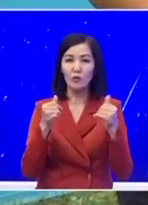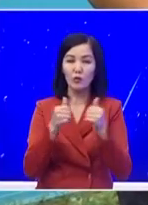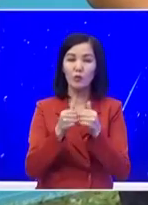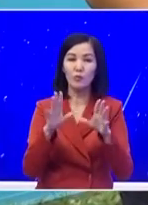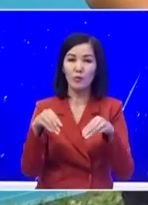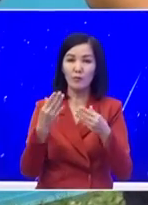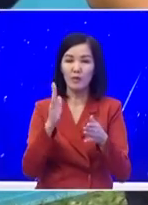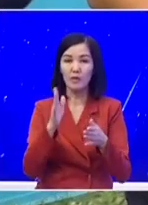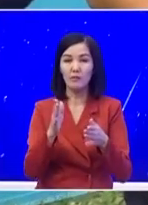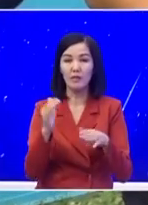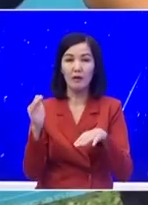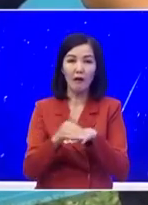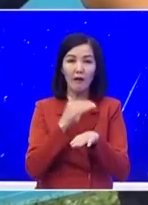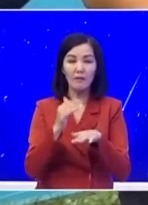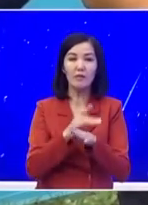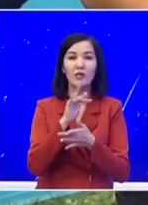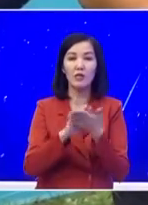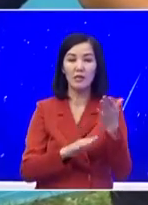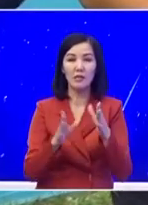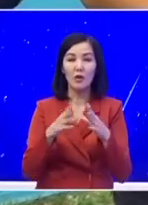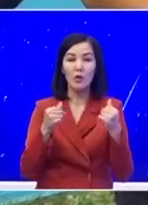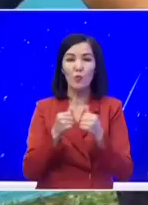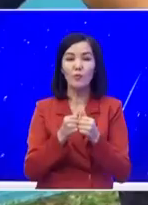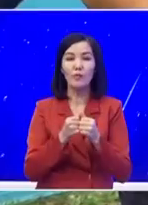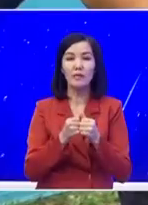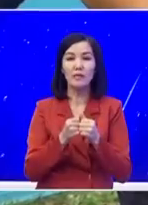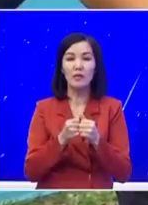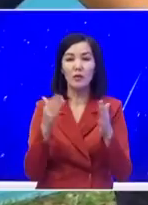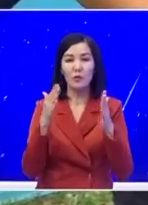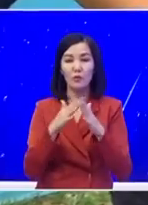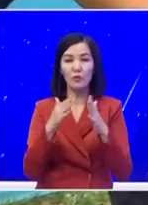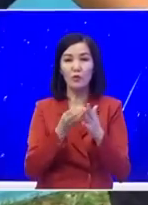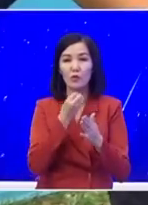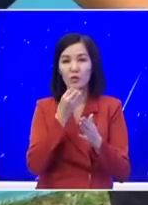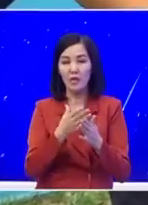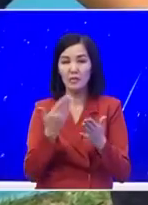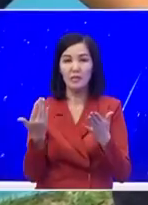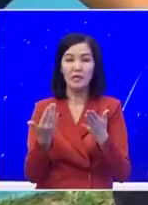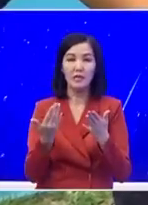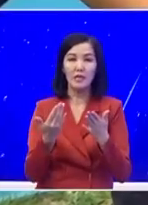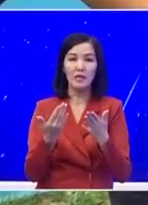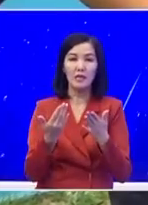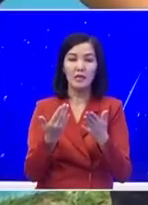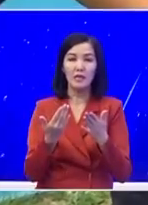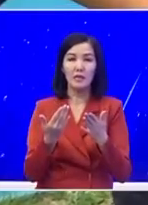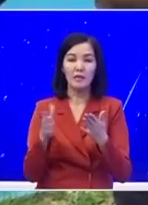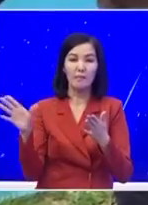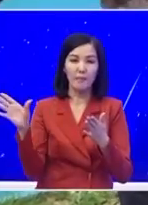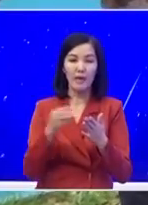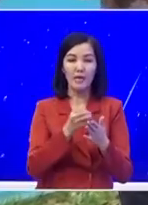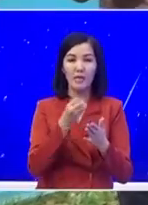түсімен болып кетті қазір. Алла тағала осы шаңырақты берекелі қылсын. Үйдің жақсылығы бұрышында емес, ырысында дейді ғой.